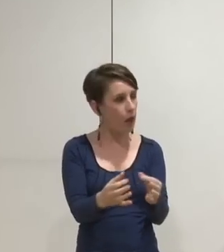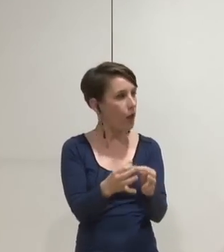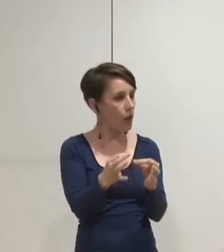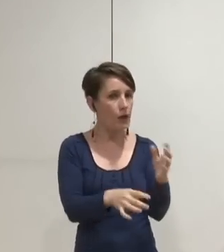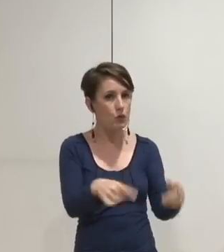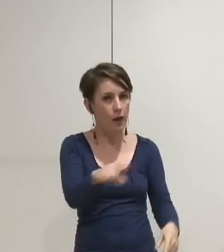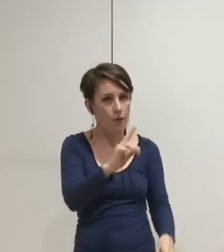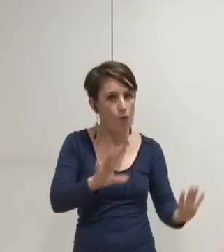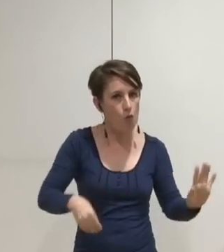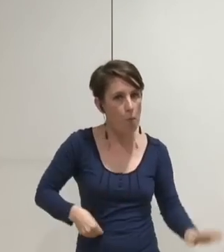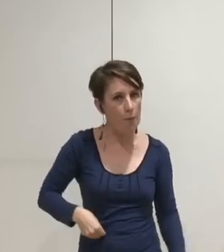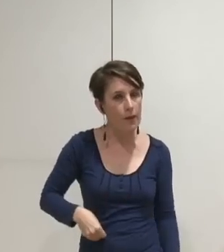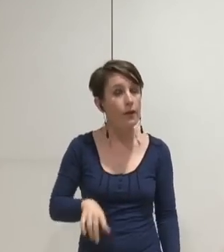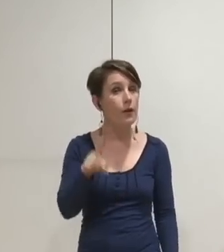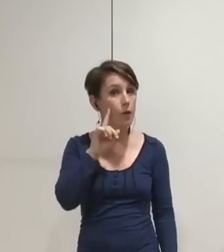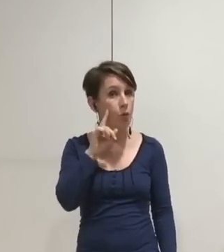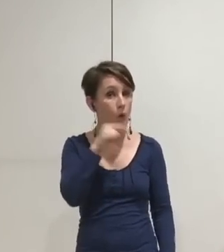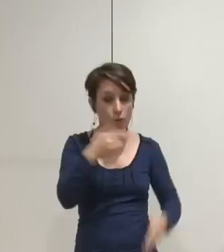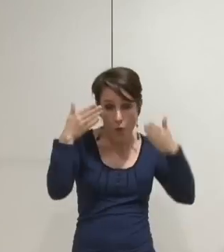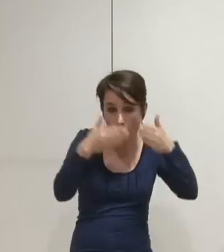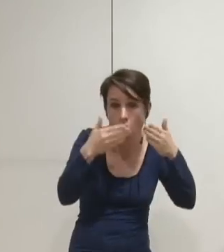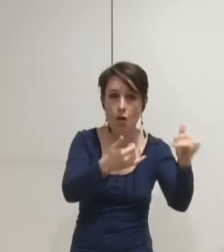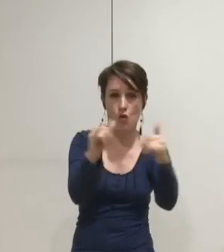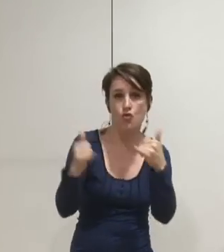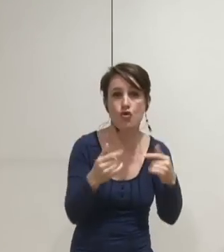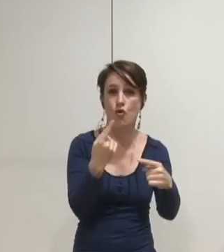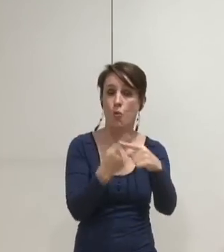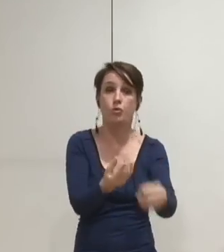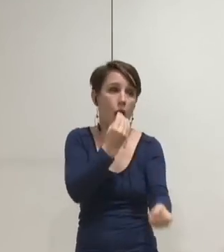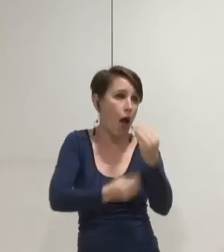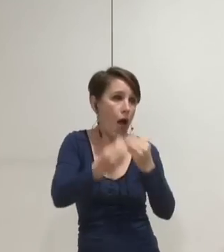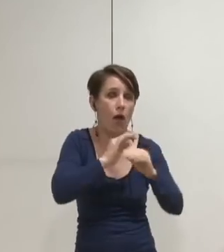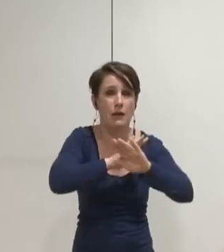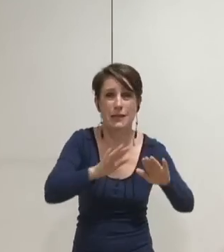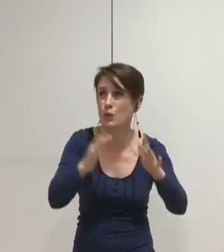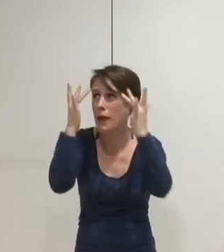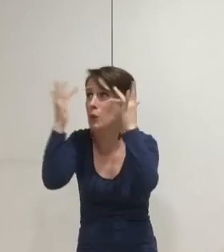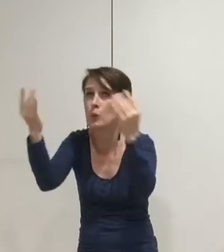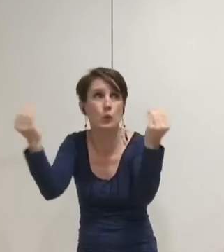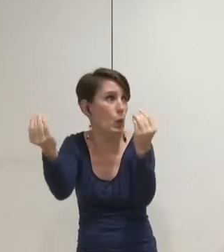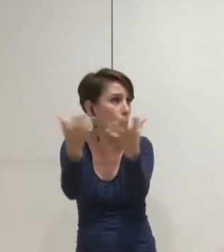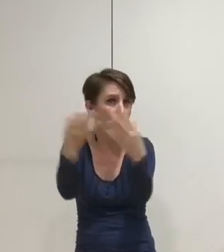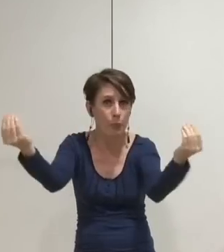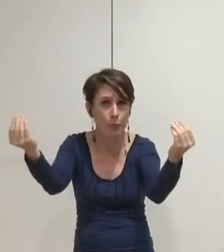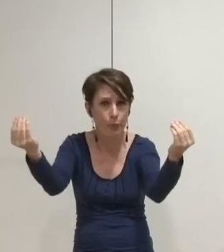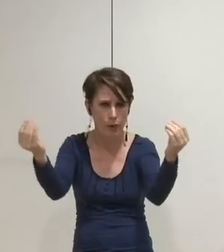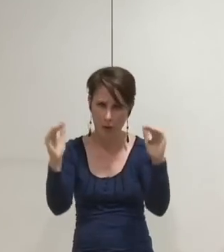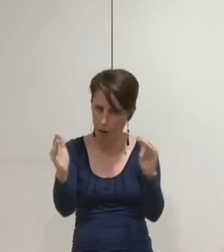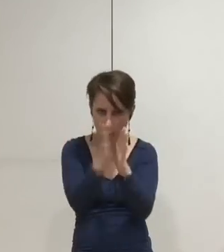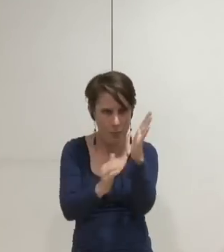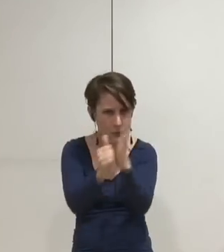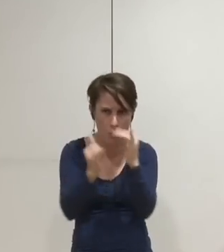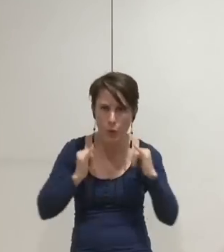d'abord vous limitez cette fête au pain et au jeux dont vous voulez abreuver le peuple le privant de l'aspect culturel et historique de cette journée pourtant symbolique pour notre